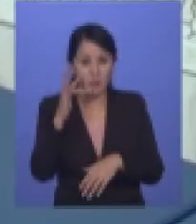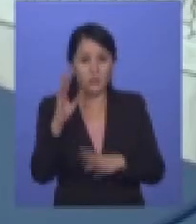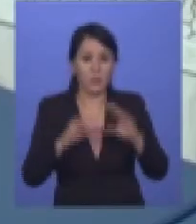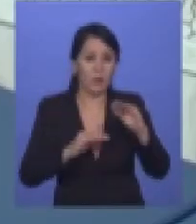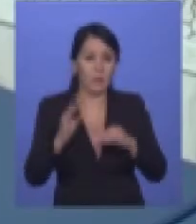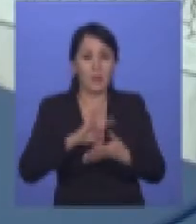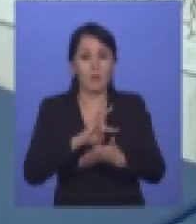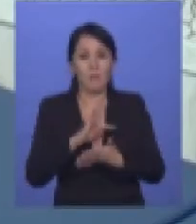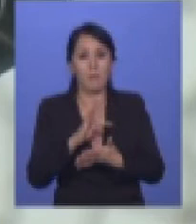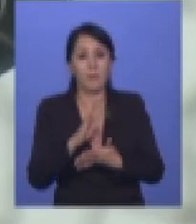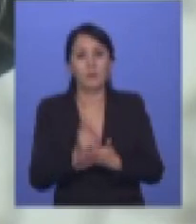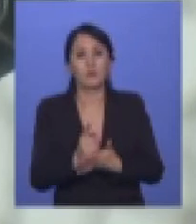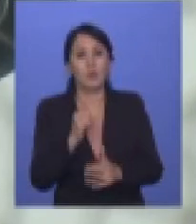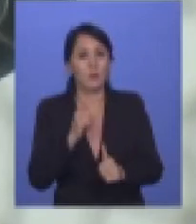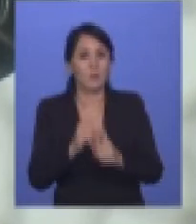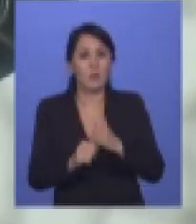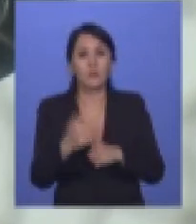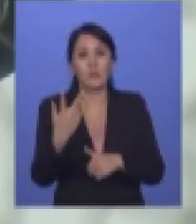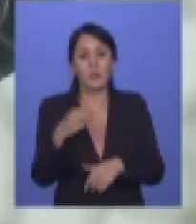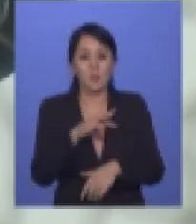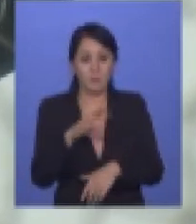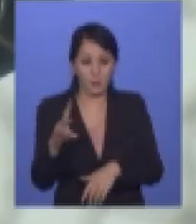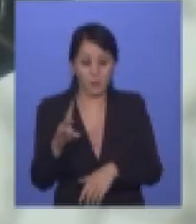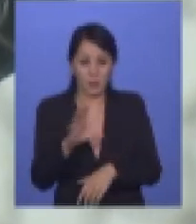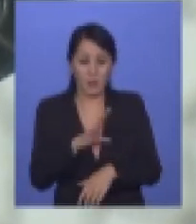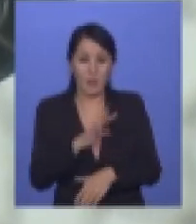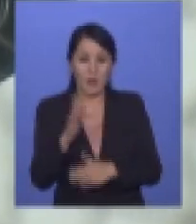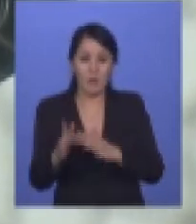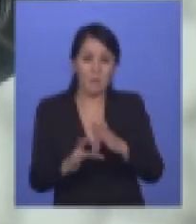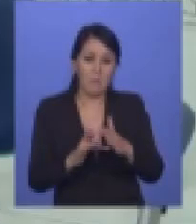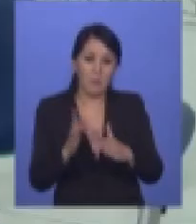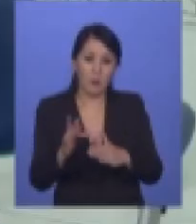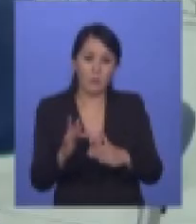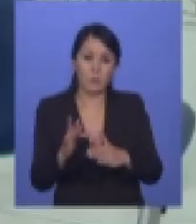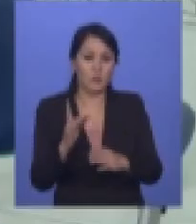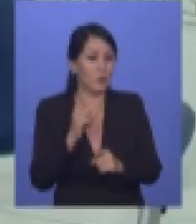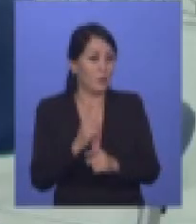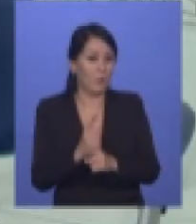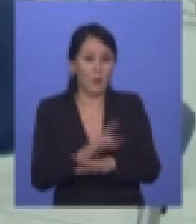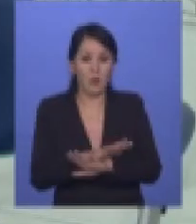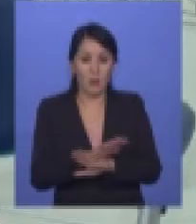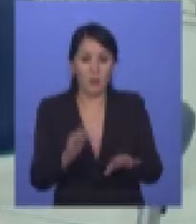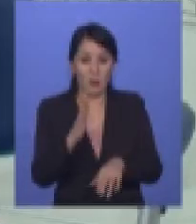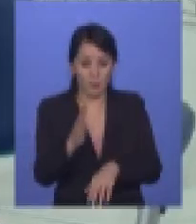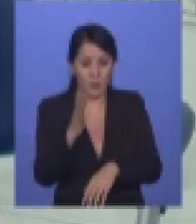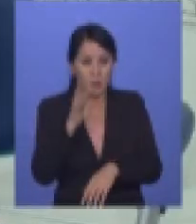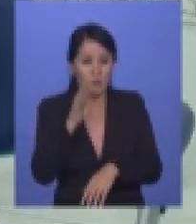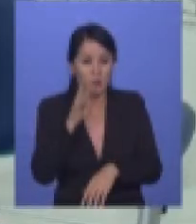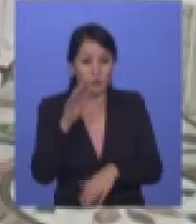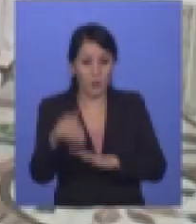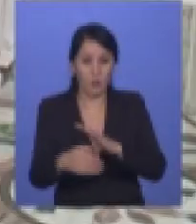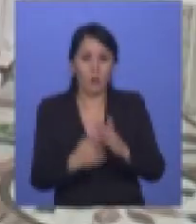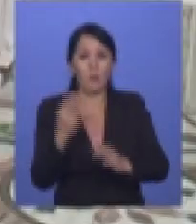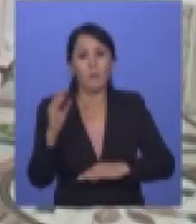жабдықтармен қамтылған. Қондырғының әрбіреуі 30 миллион теңге тұрады. Орталық мұнымен тоқтап қалуды жоспарламайды. Алдағы уақытта да жаңа